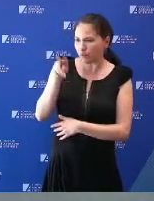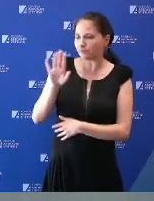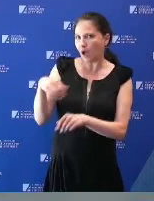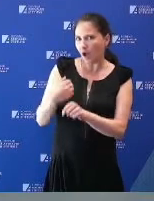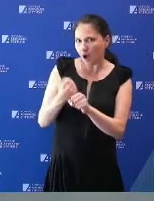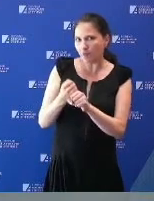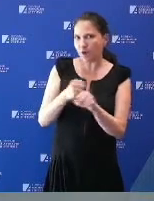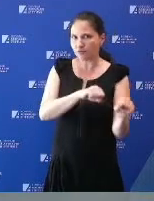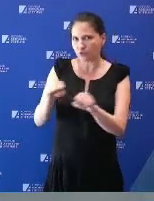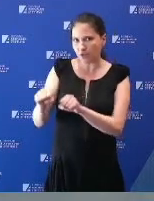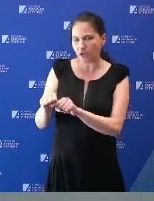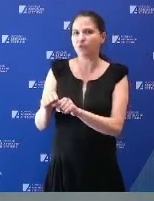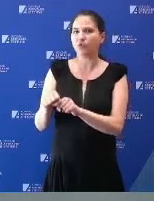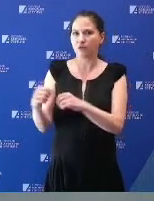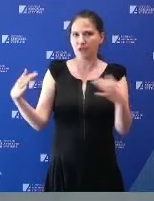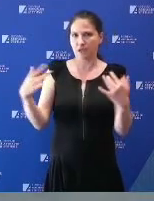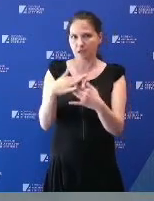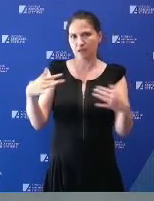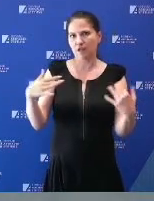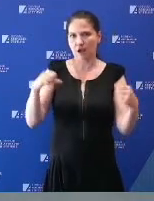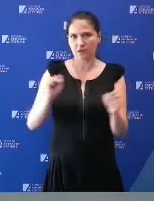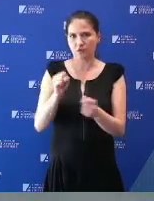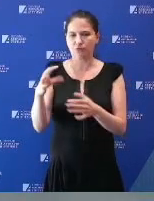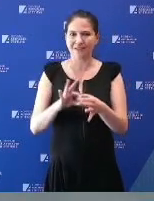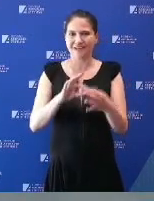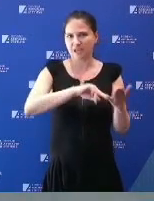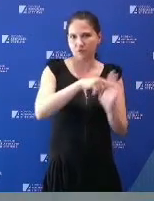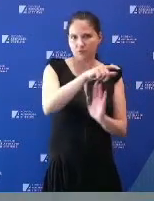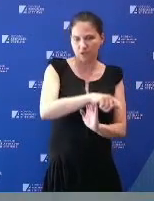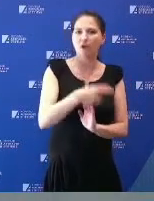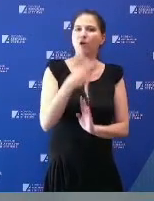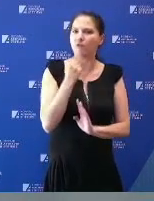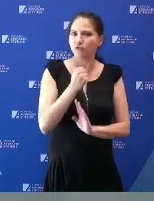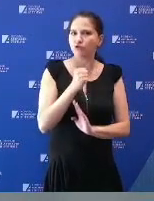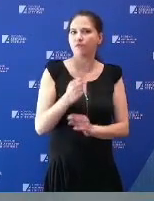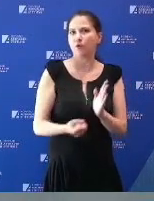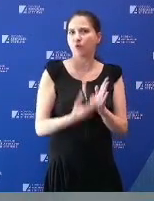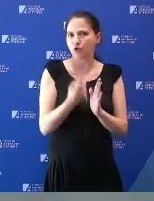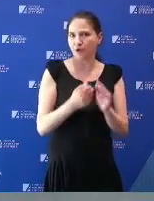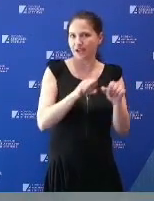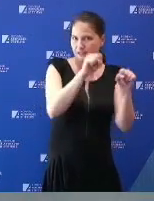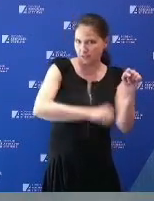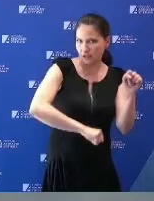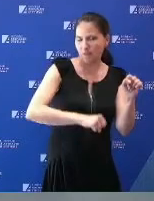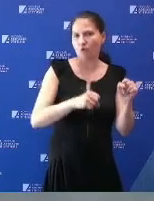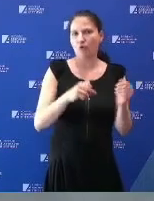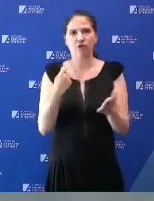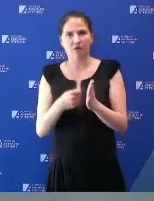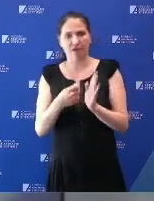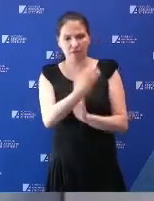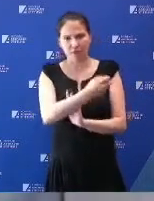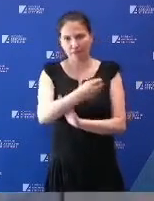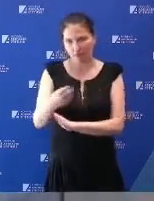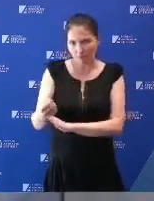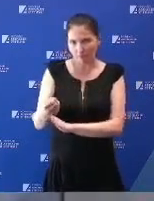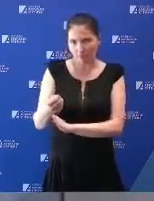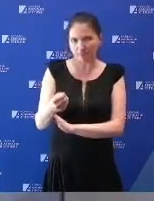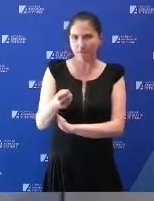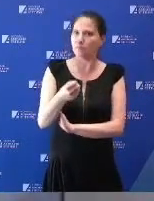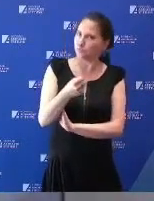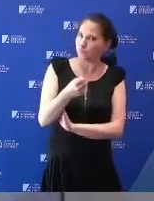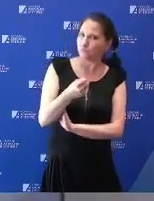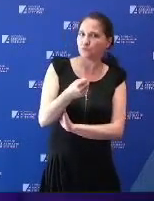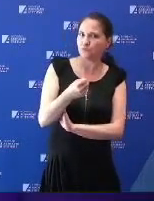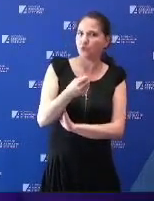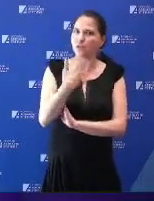Ihrer Interaktion mit der Technologie versuchen wir, kulturelle Systeme und Werte zu identifizieren, die eine nuancierte